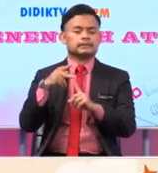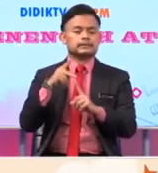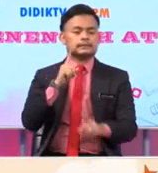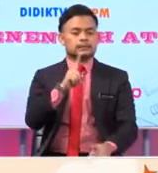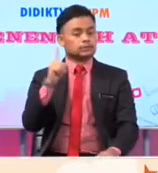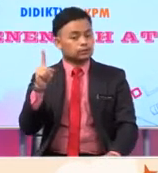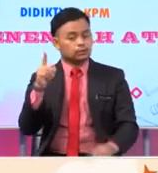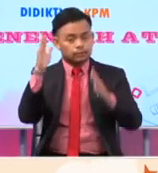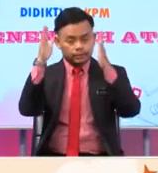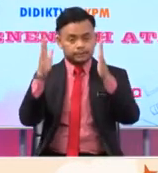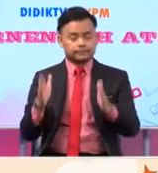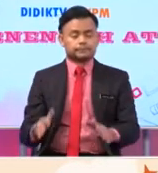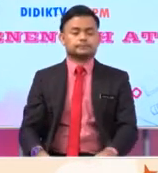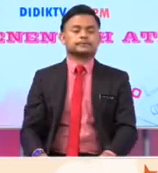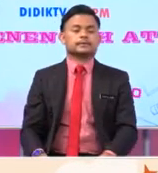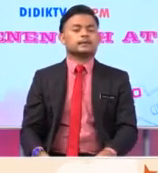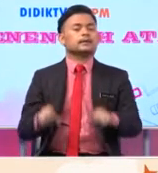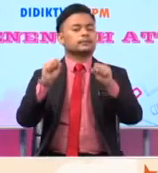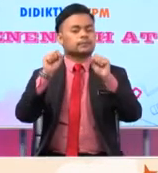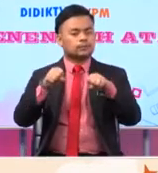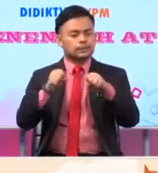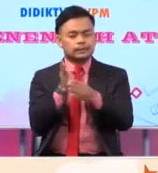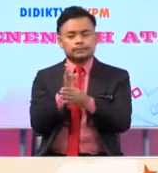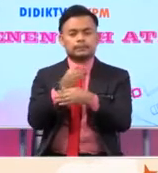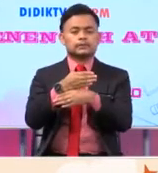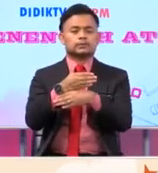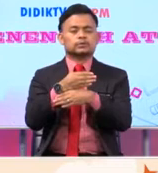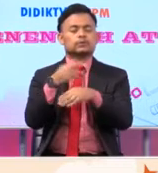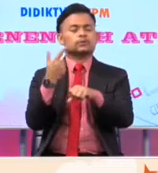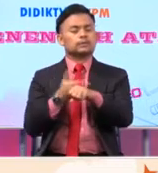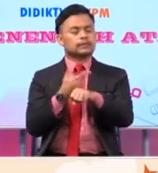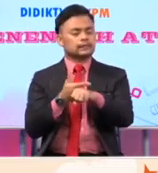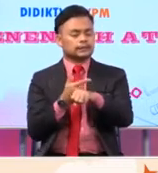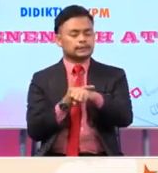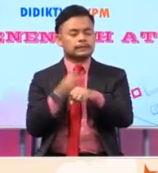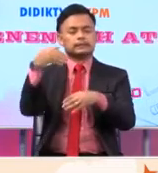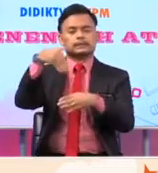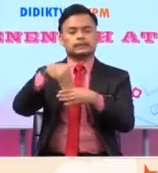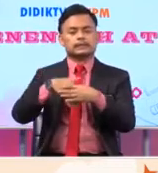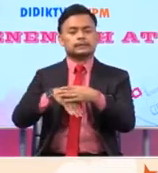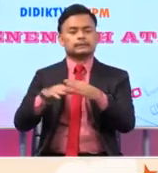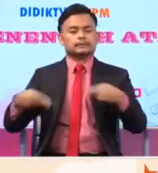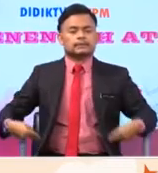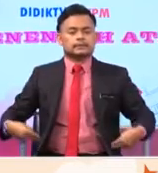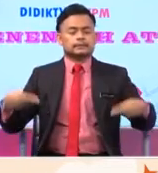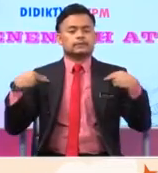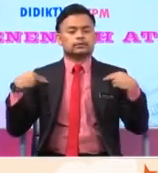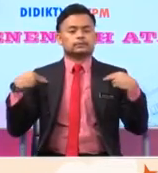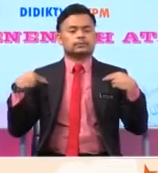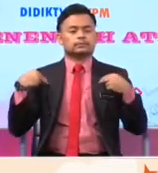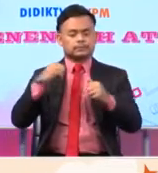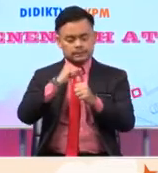melalui latihan atau amalan kesederhanaan dalam kehidupan harian sehingga menjadi